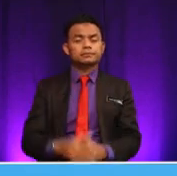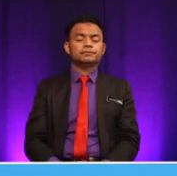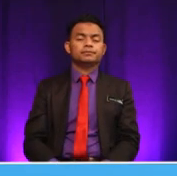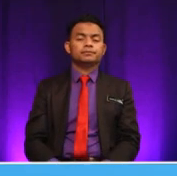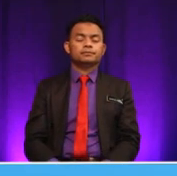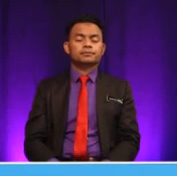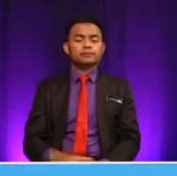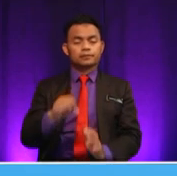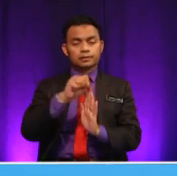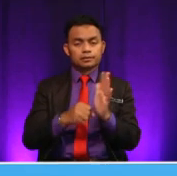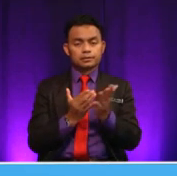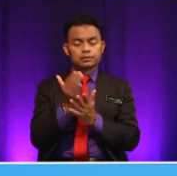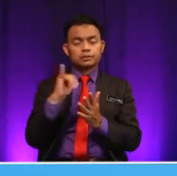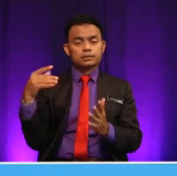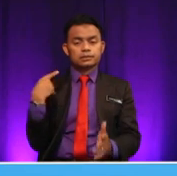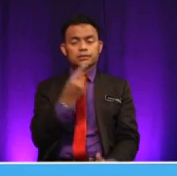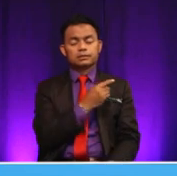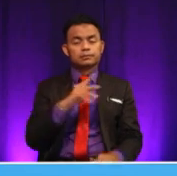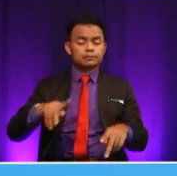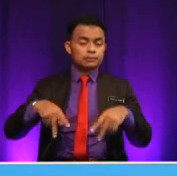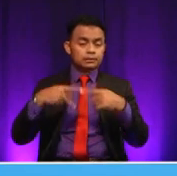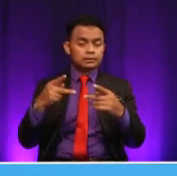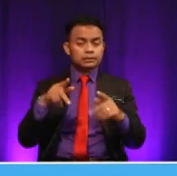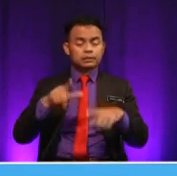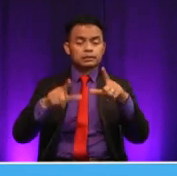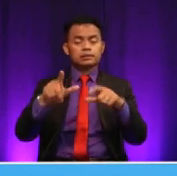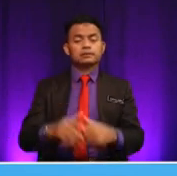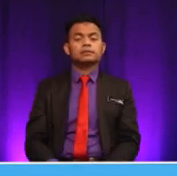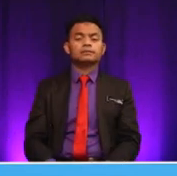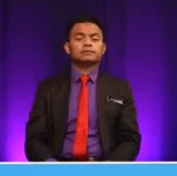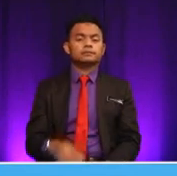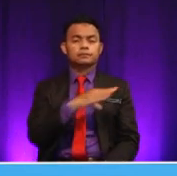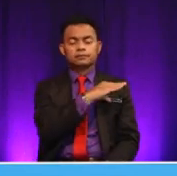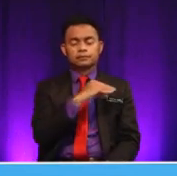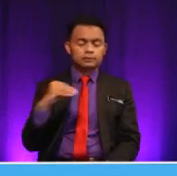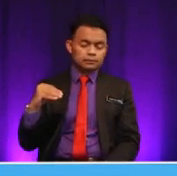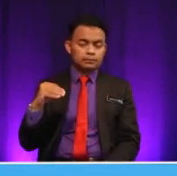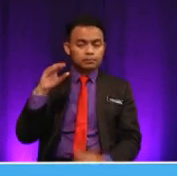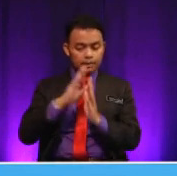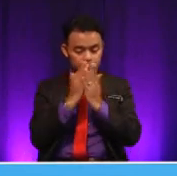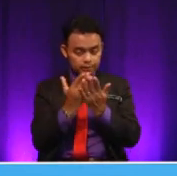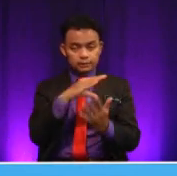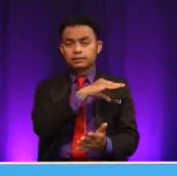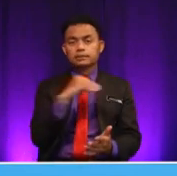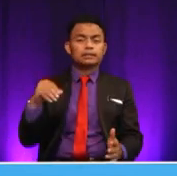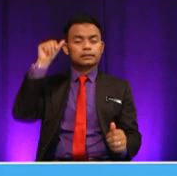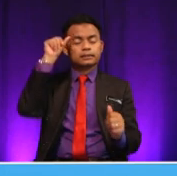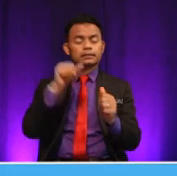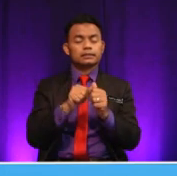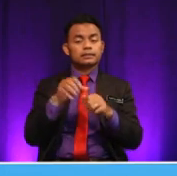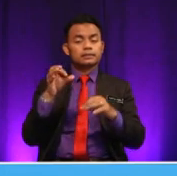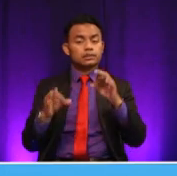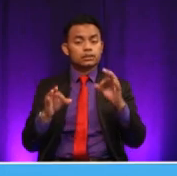seterusnya kita pergi kepada Presiden ini homo untuk pelajaran ingat Oke coba nanti bila ada soalnya